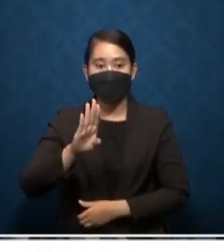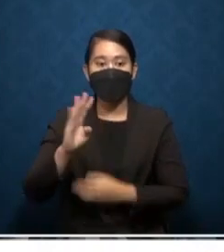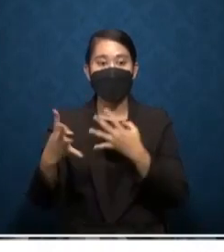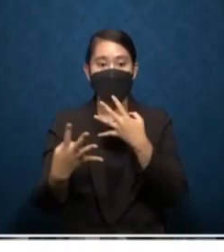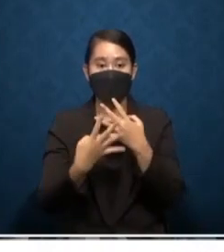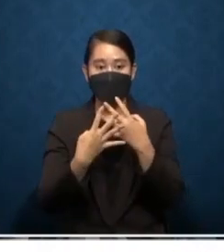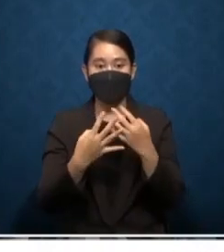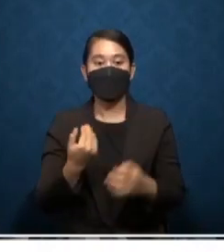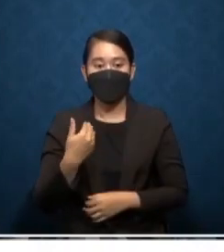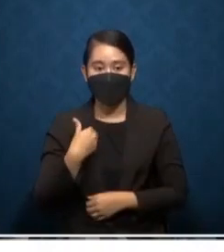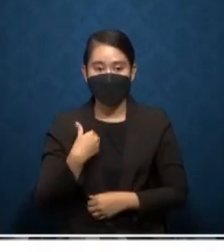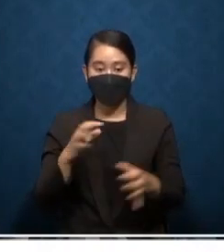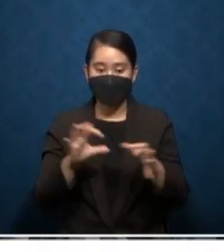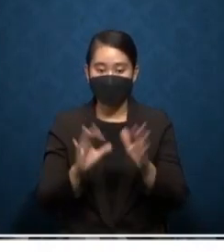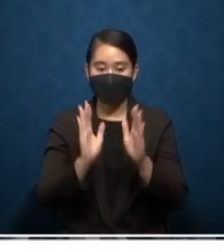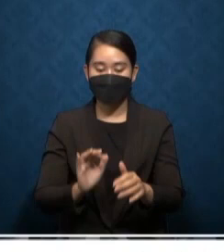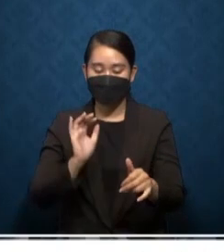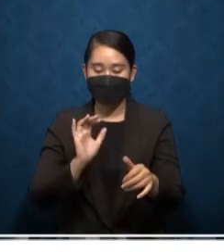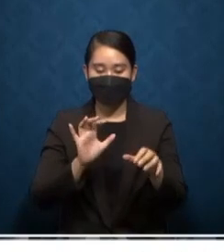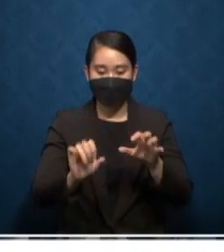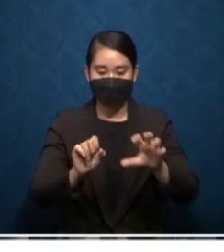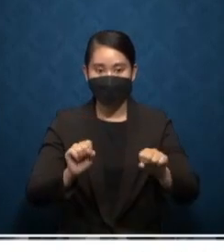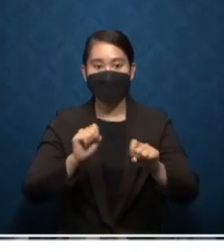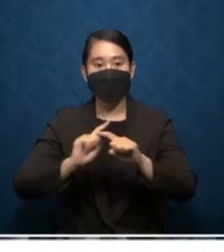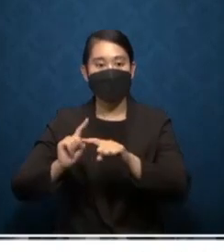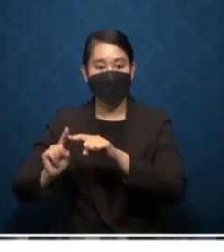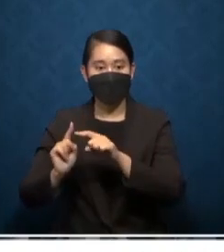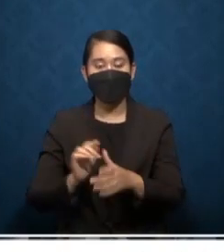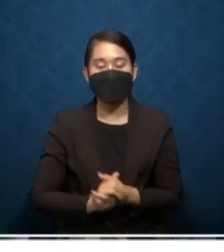ี่ยวกับการจับกลุมขังอะไรต่างๆนัโทษ